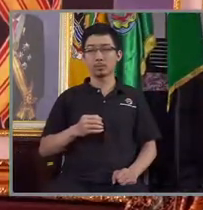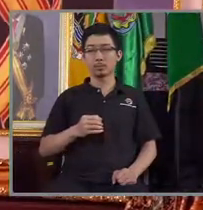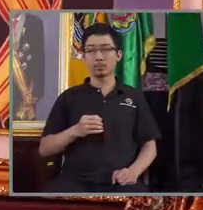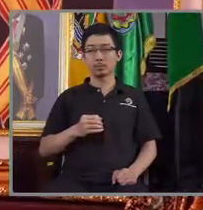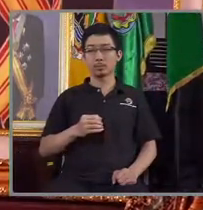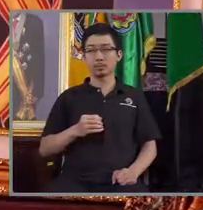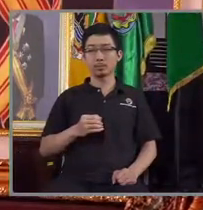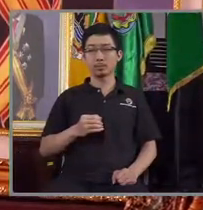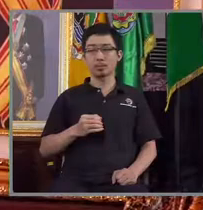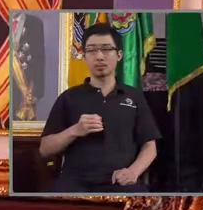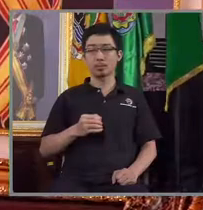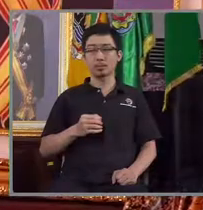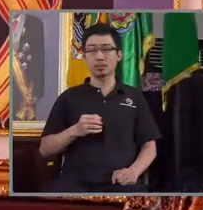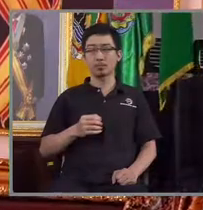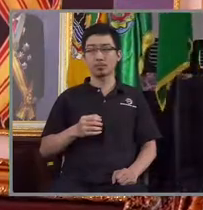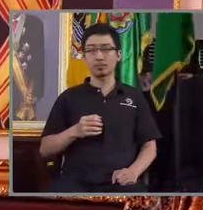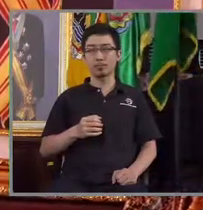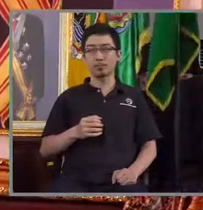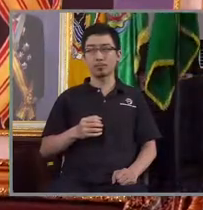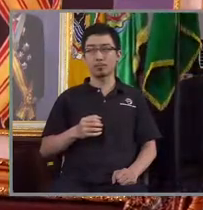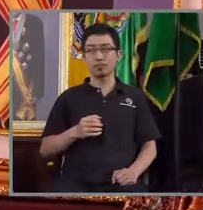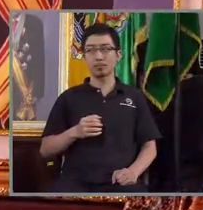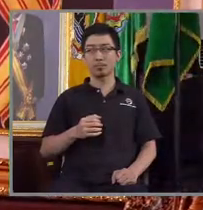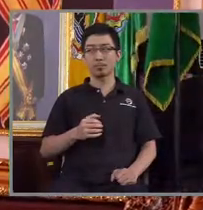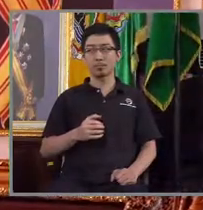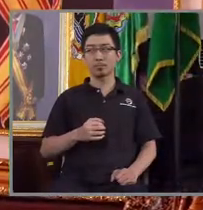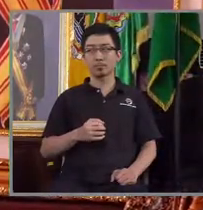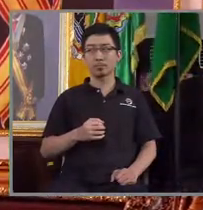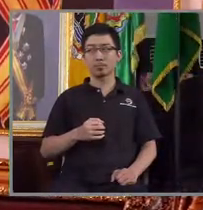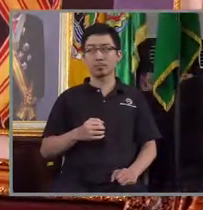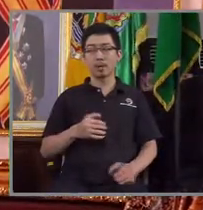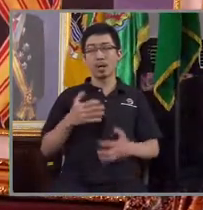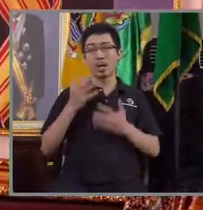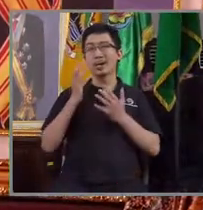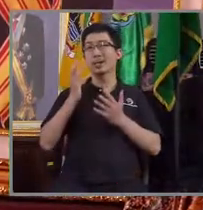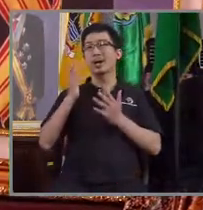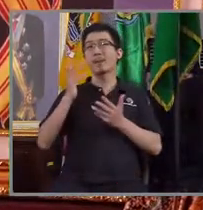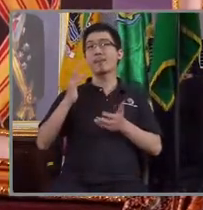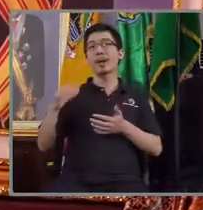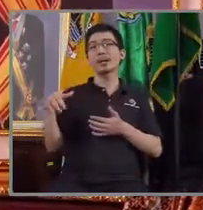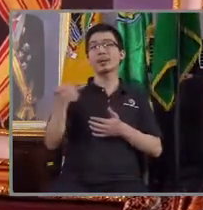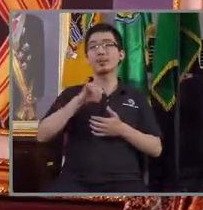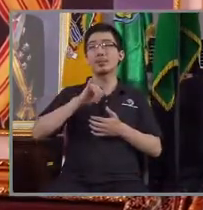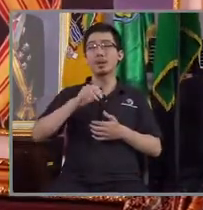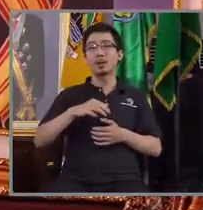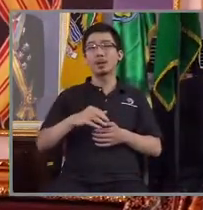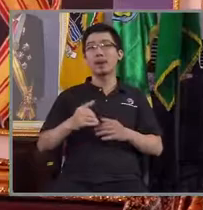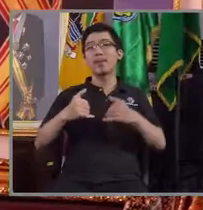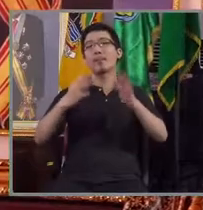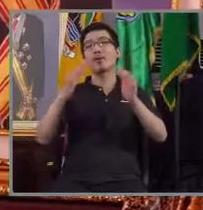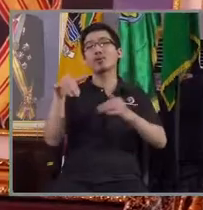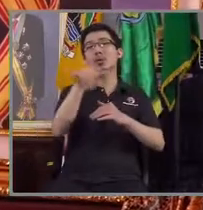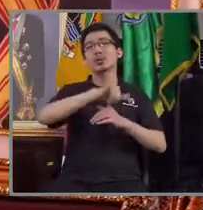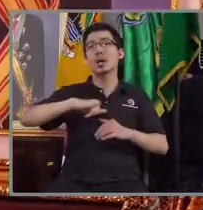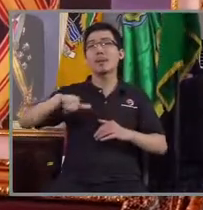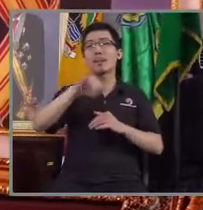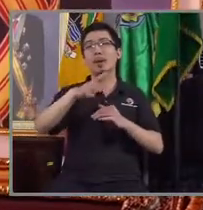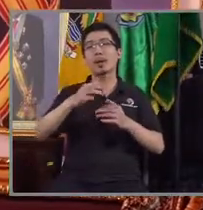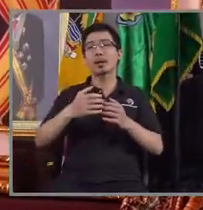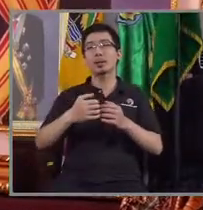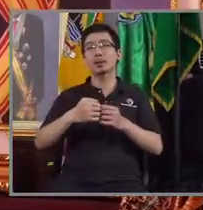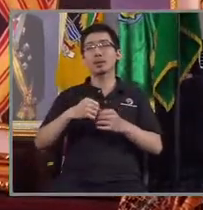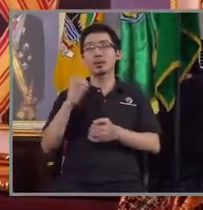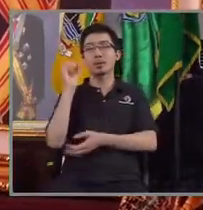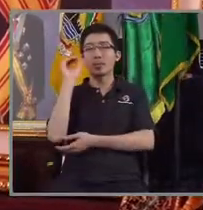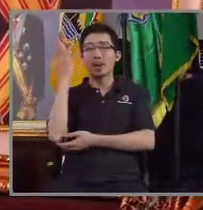Demak Kabupaten Semarang kota Semarang dan Salatiga survei Arham Bappeda provinsi peperangan ini